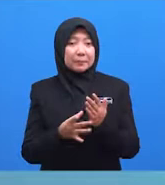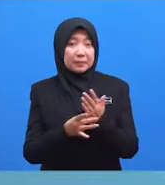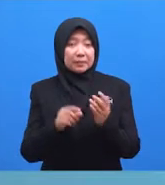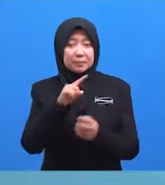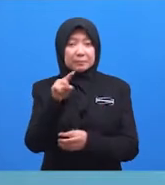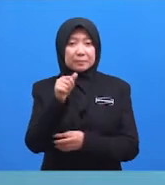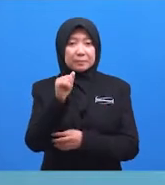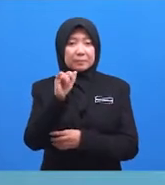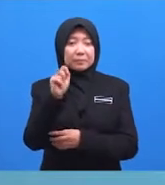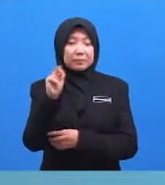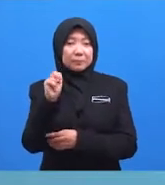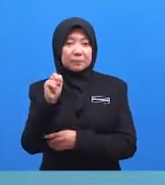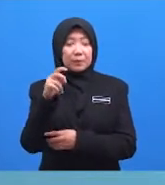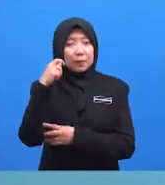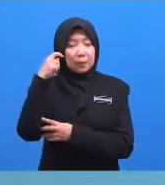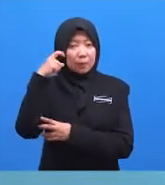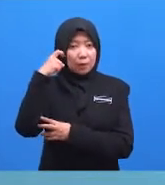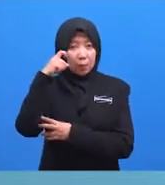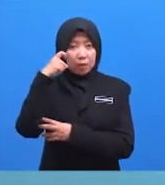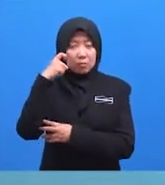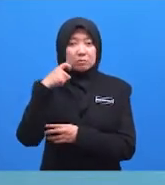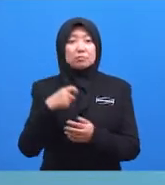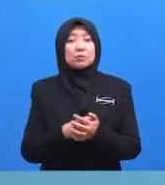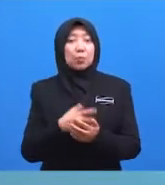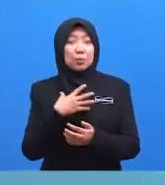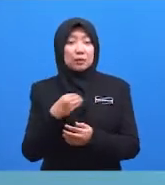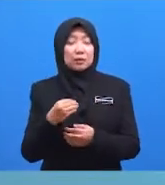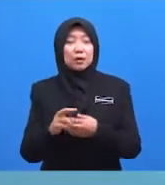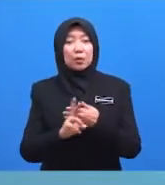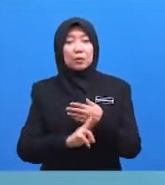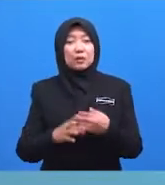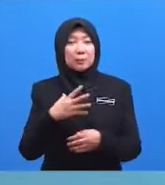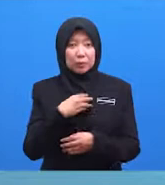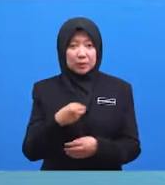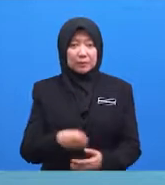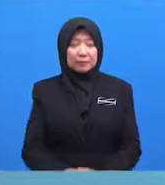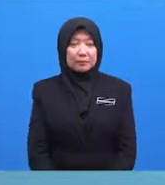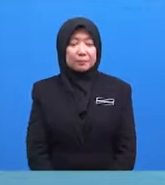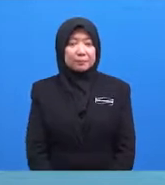minyak zaitun, bawang putih dan roti putih.